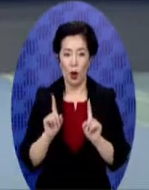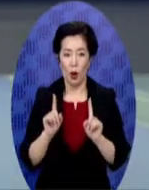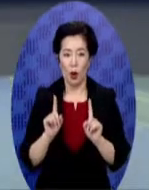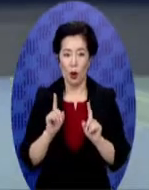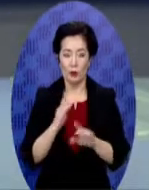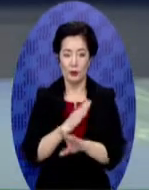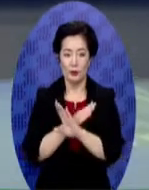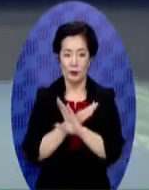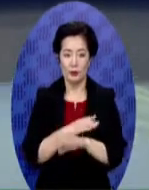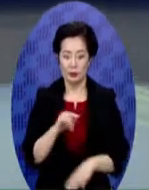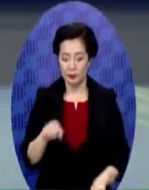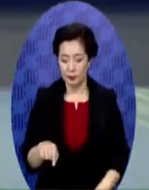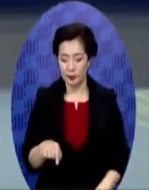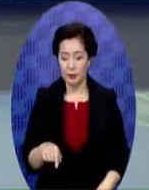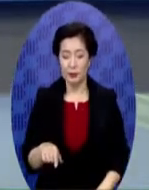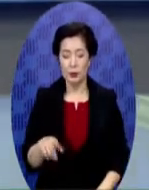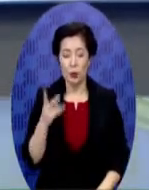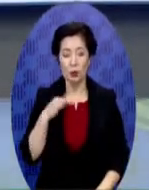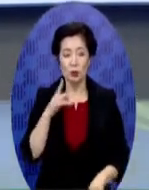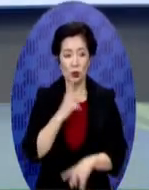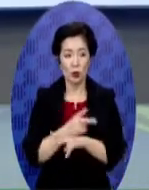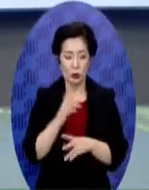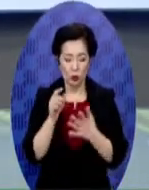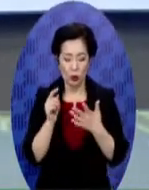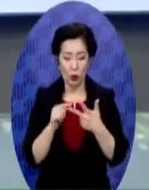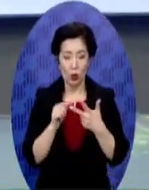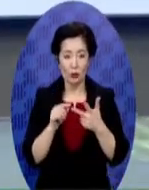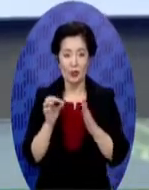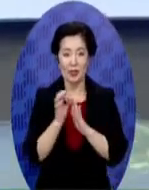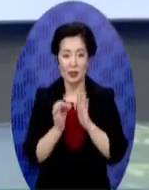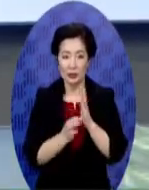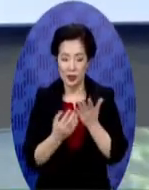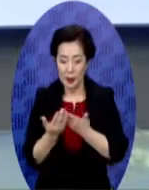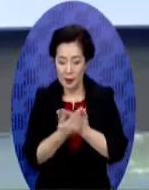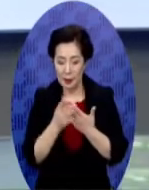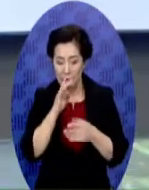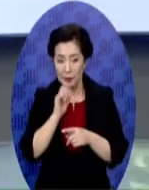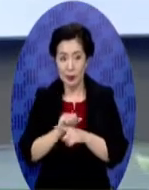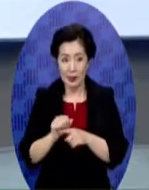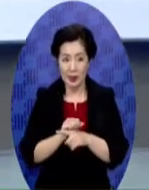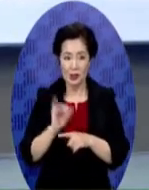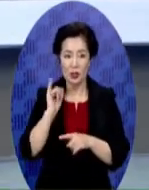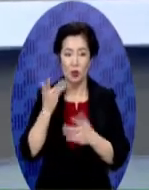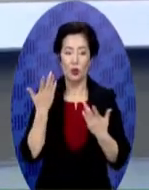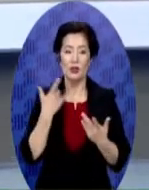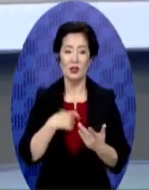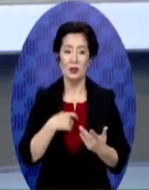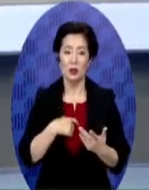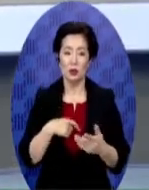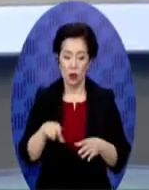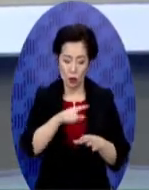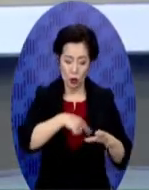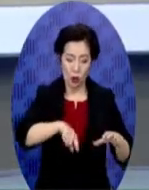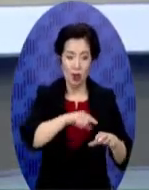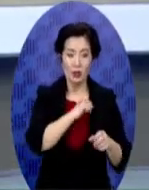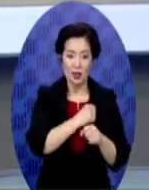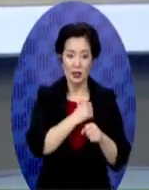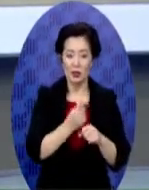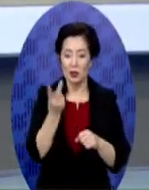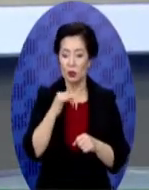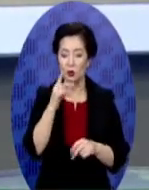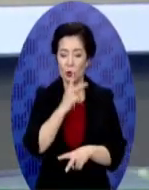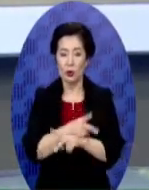Улсын хурал үндсэн хуульд оруулах нэмэлт өөрчлөлтийн төслийн 3 дахь хэлэлцүүлгийг хийхээр бэлтгэж байна. Улсын хурлын зарим гишүүд тойрогтой ажиллан үндсэн хуулийн